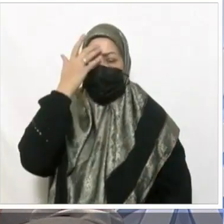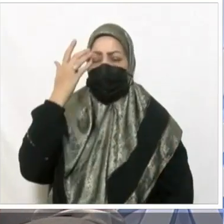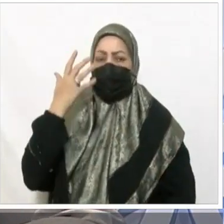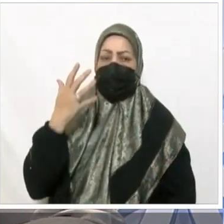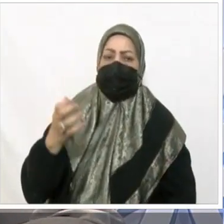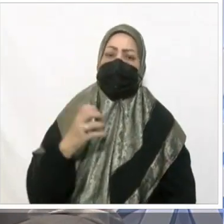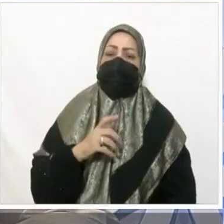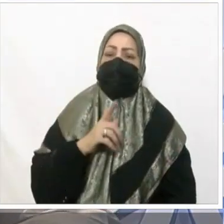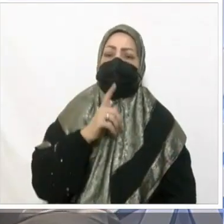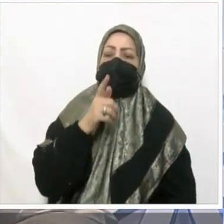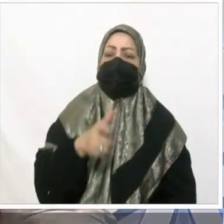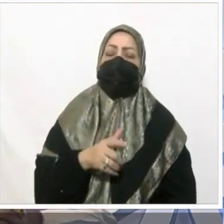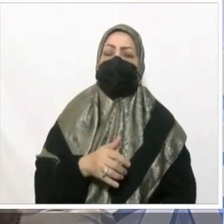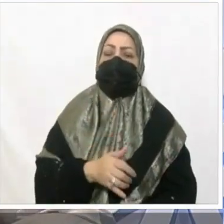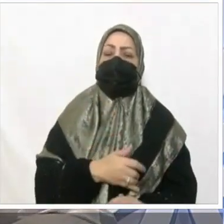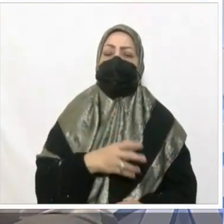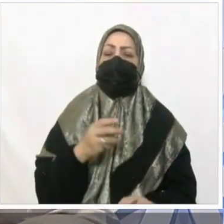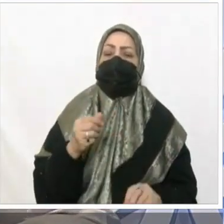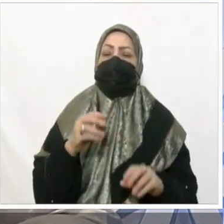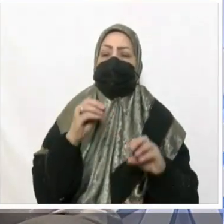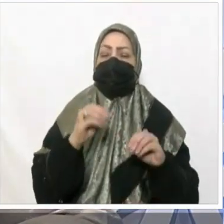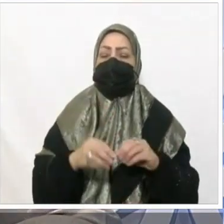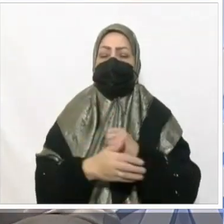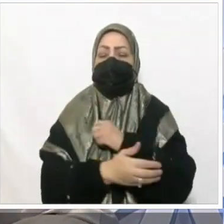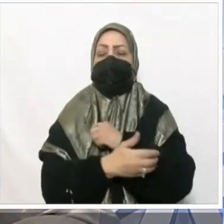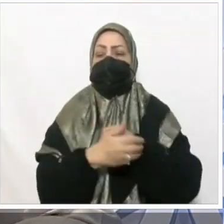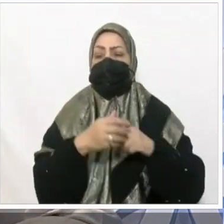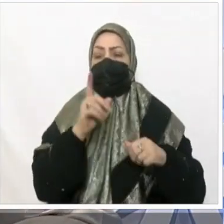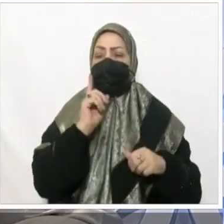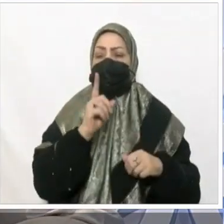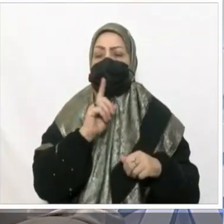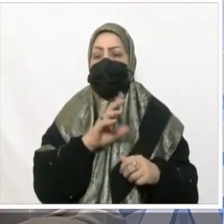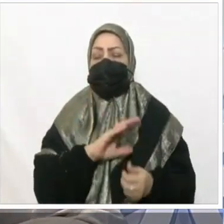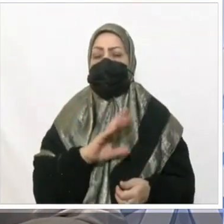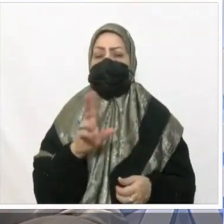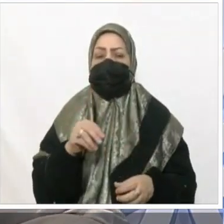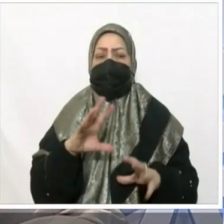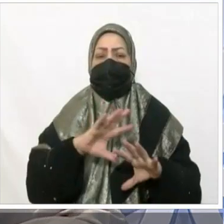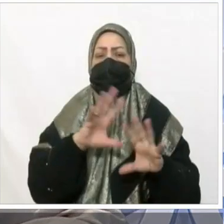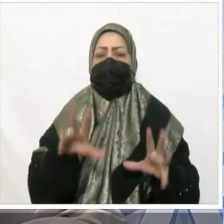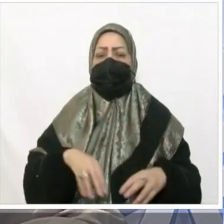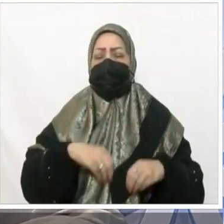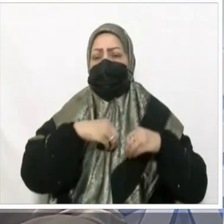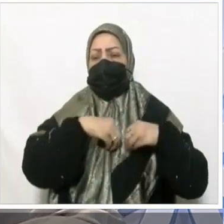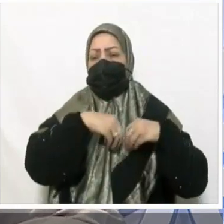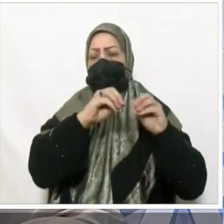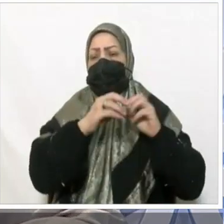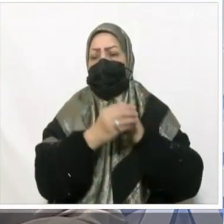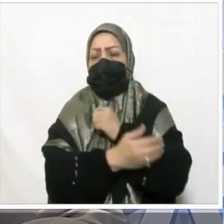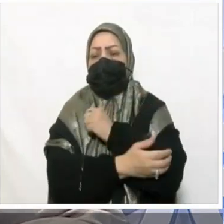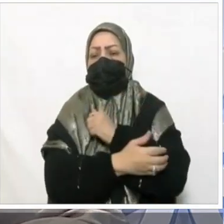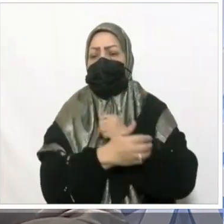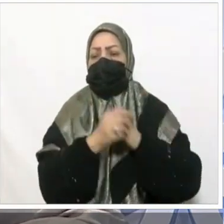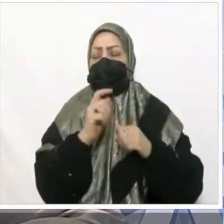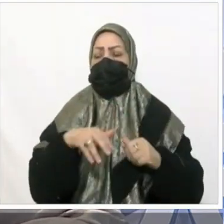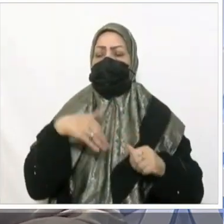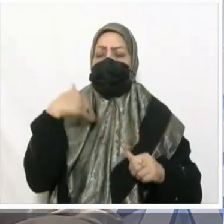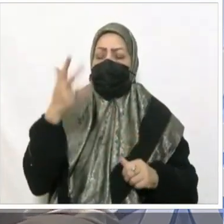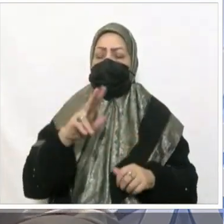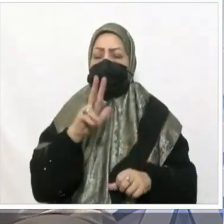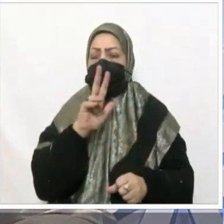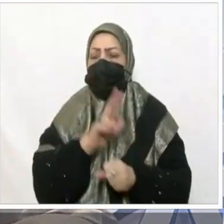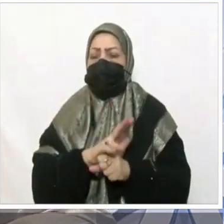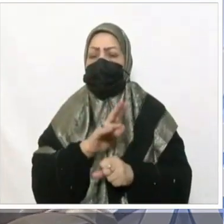بل ربما قال بعضهم حتى لا يجوز. لماذا؟ قالوا لأن الإنسان لا يدري، أو ربما احتاج في آخر حياته بيش بيعيش هو